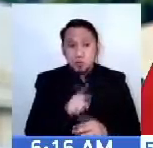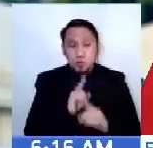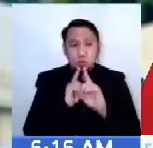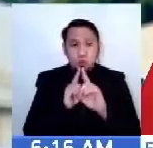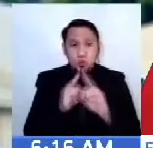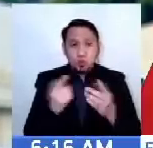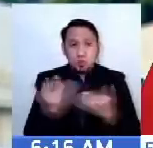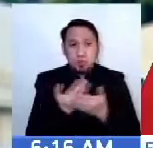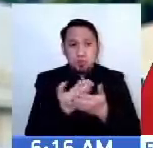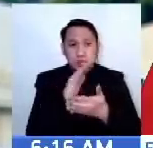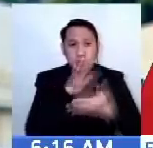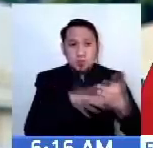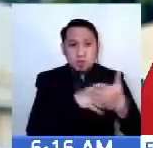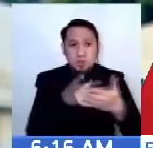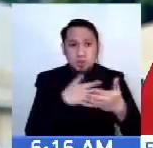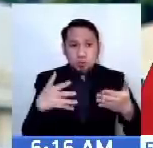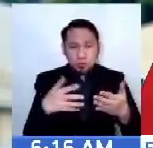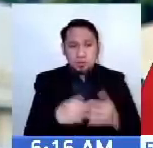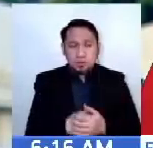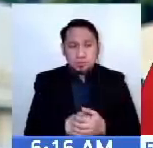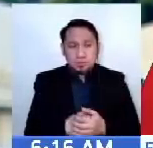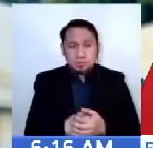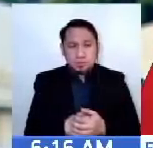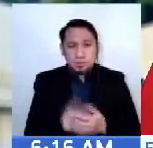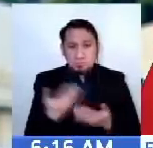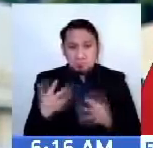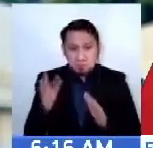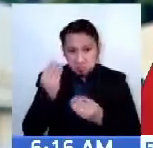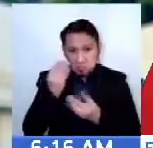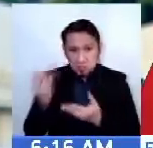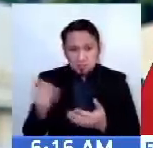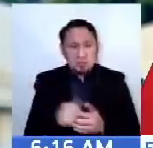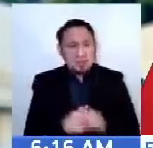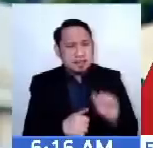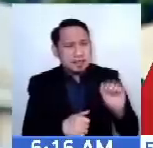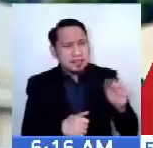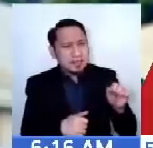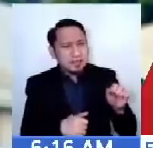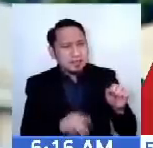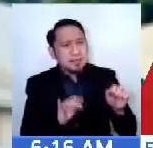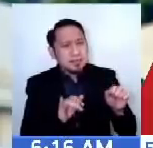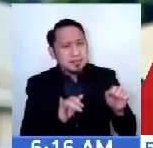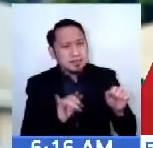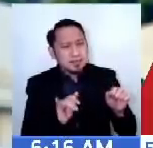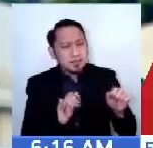schedule, Commissioner. Nakarating na ba sa inyo yan? Tama po yun. Opo, tama po yun, Igan.